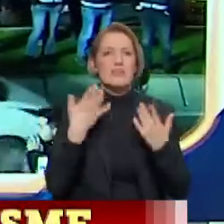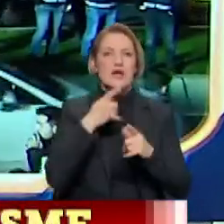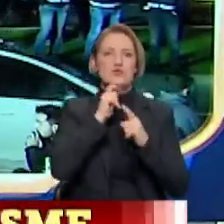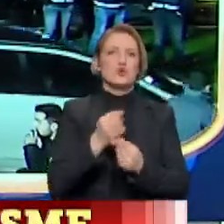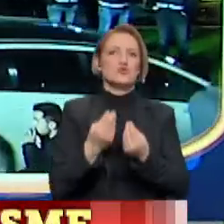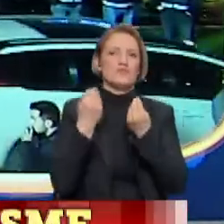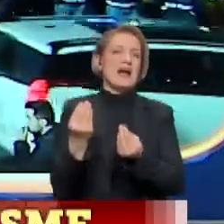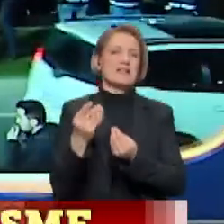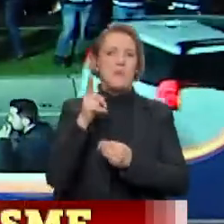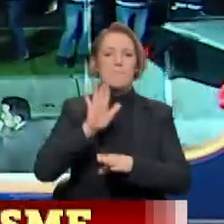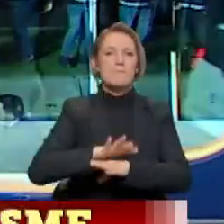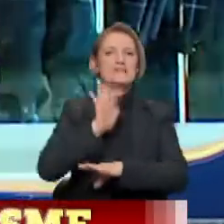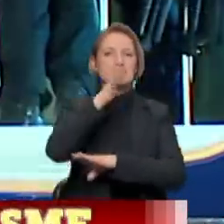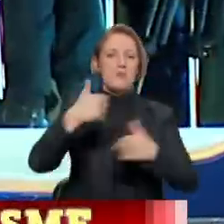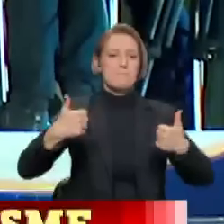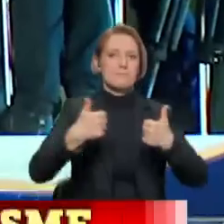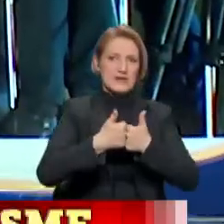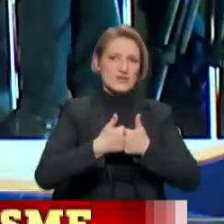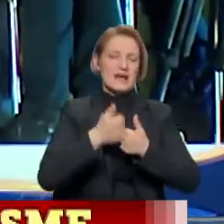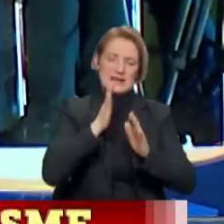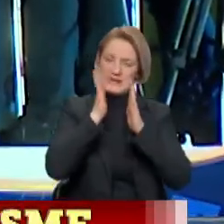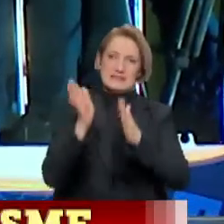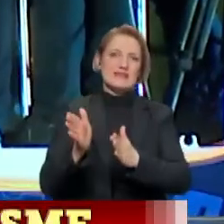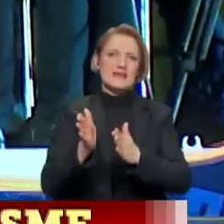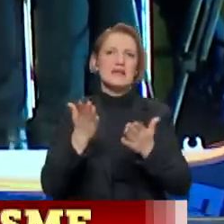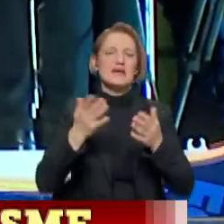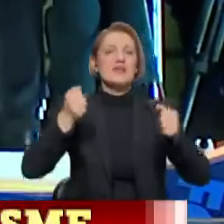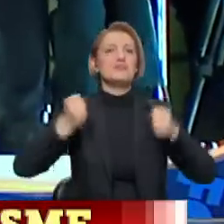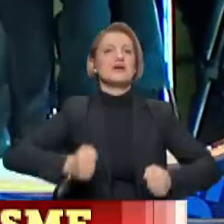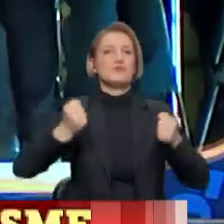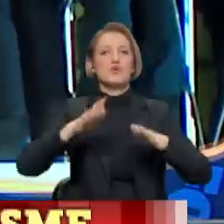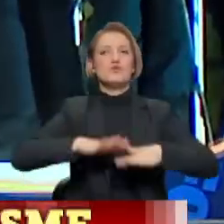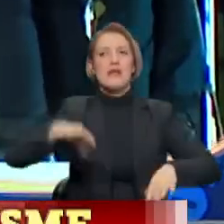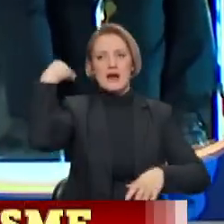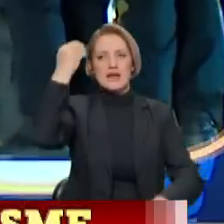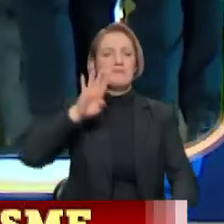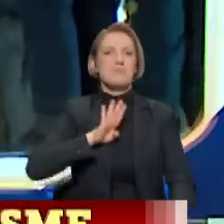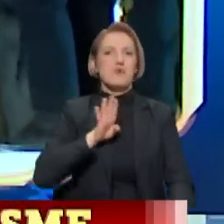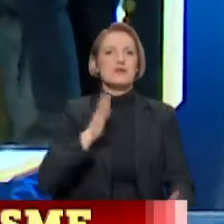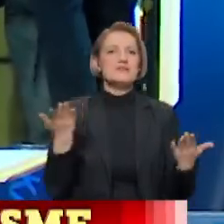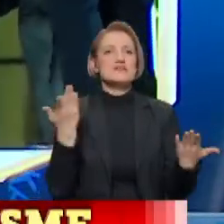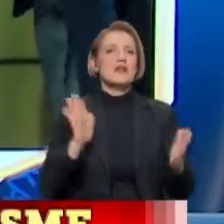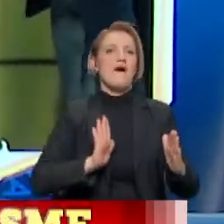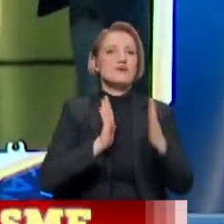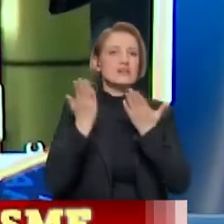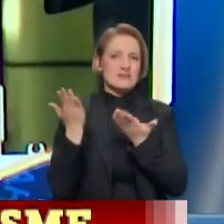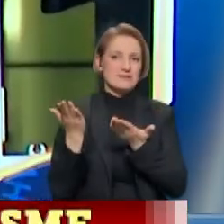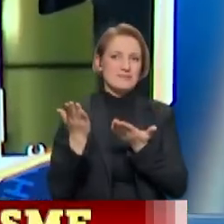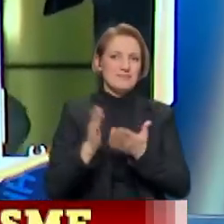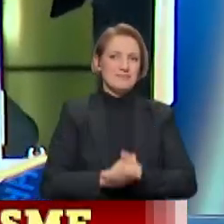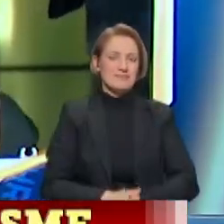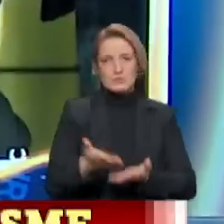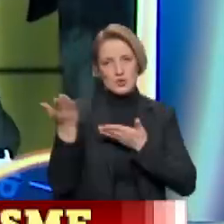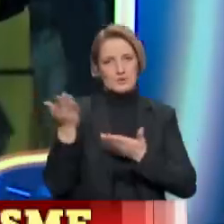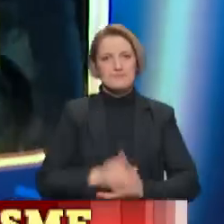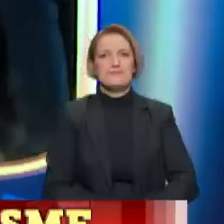vermişti ve o basketbol karşılaşmasına gitti. Peki tribünler Ekrem İmamoğlu'nu nasıl karşıladı orada?